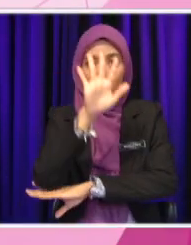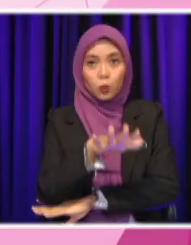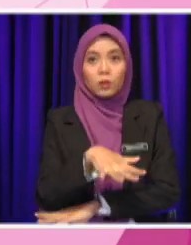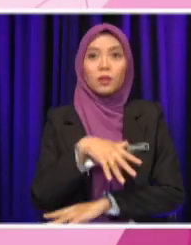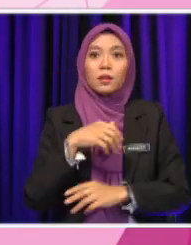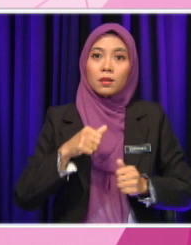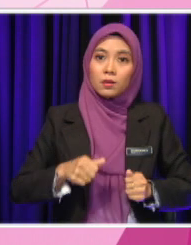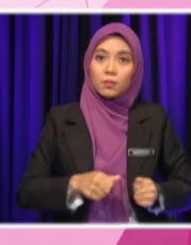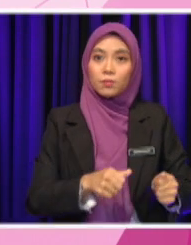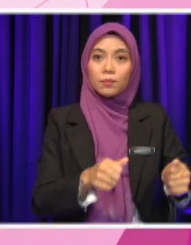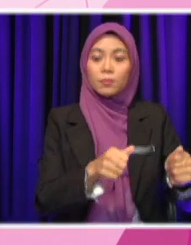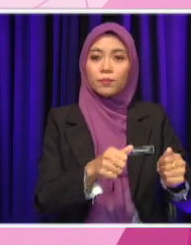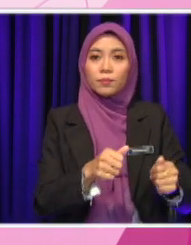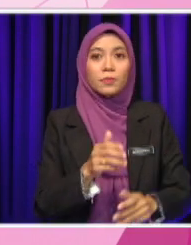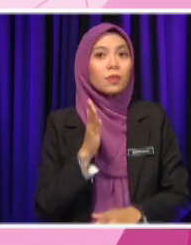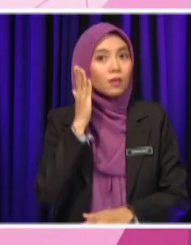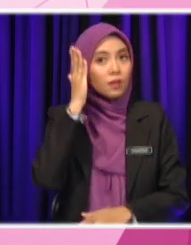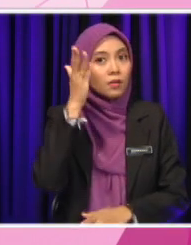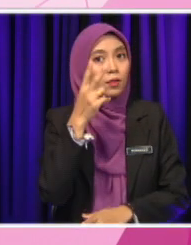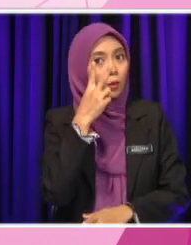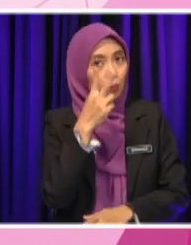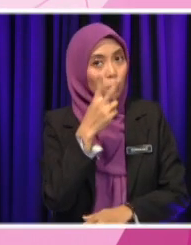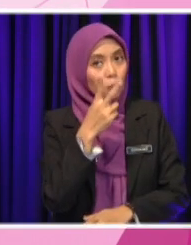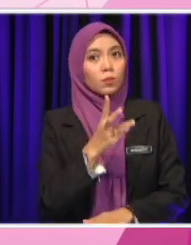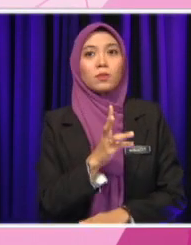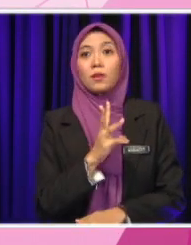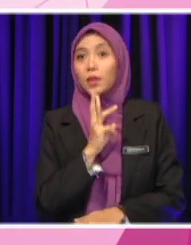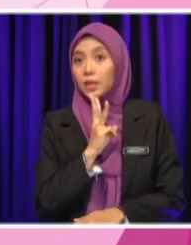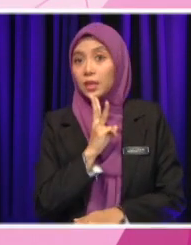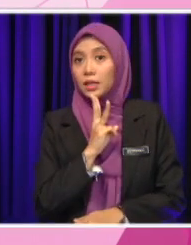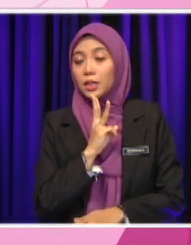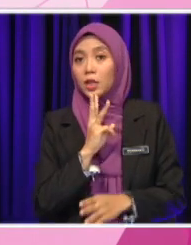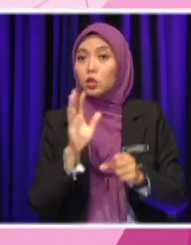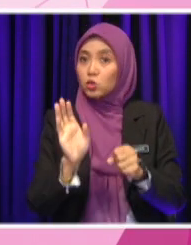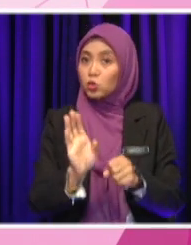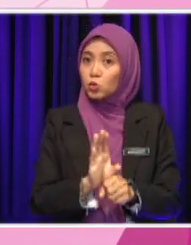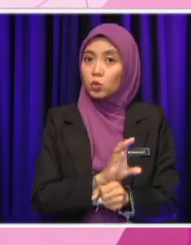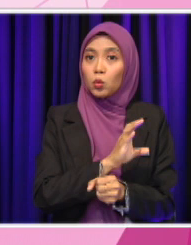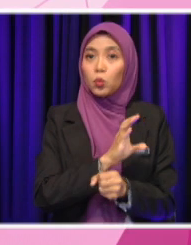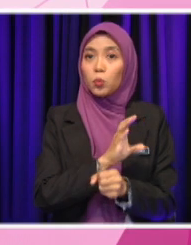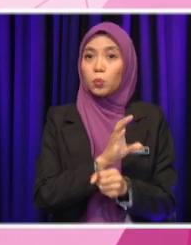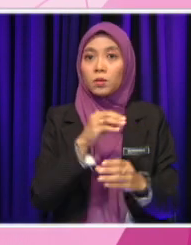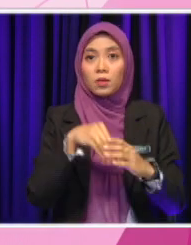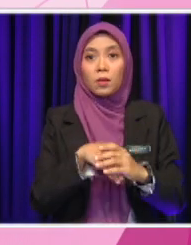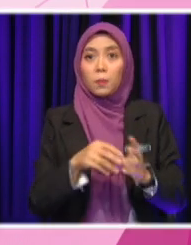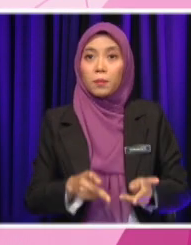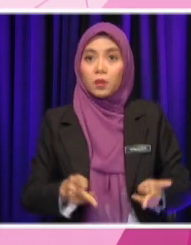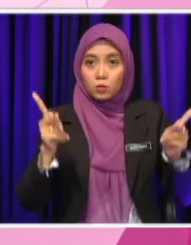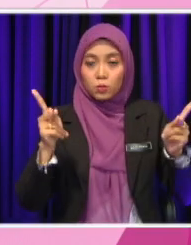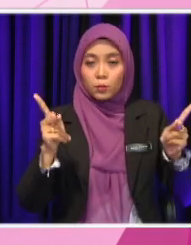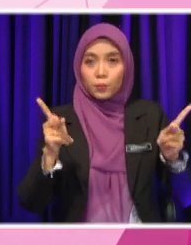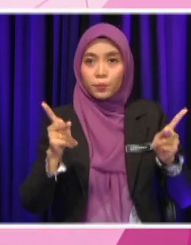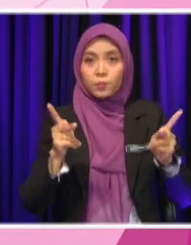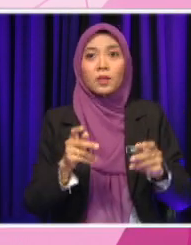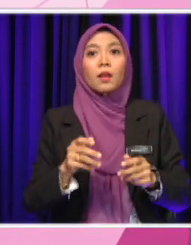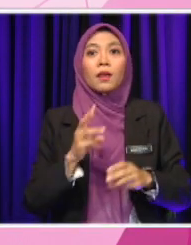kesan air tu ada ataupun tak. Kalau dah ada, dia dah cukup dah. Air tu dah cukup dalam pasu tersebut, jadi dia akan turun ke bawah carta